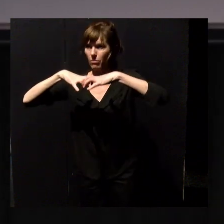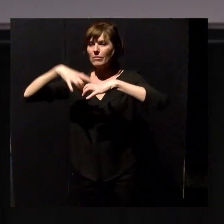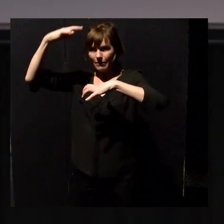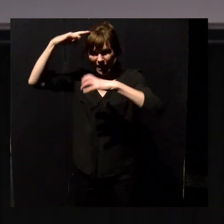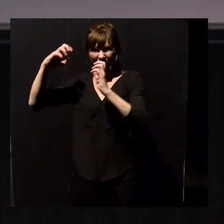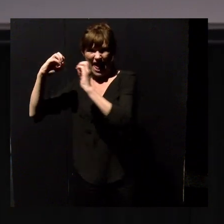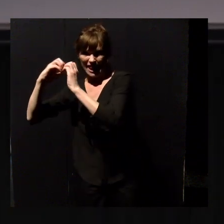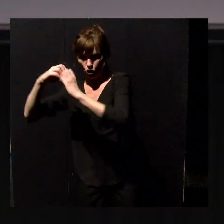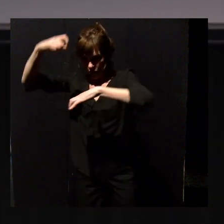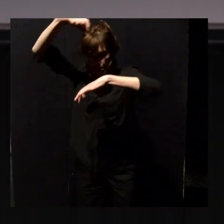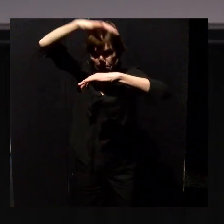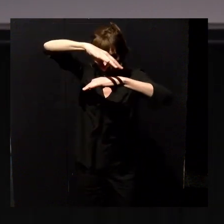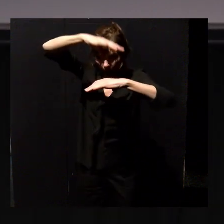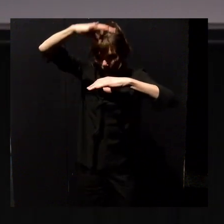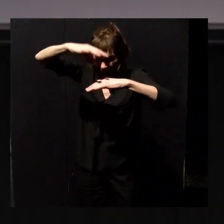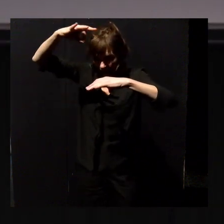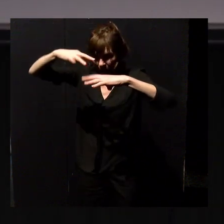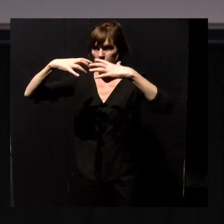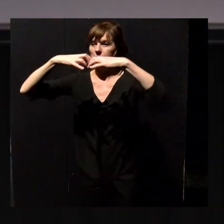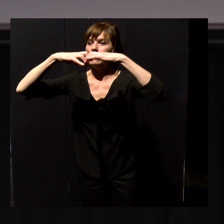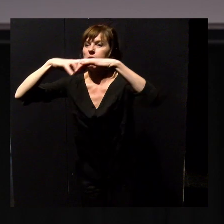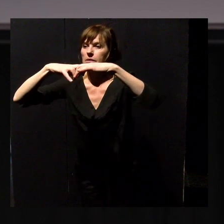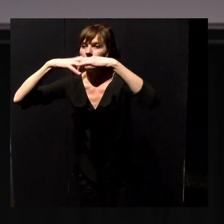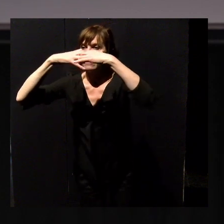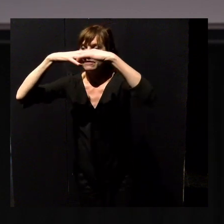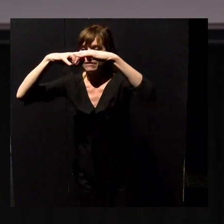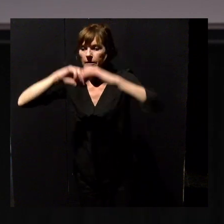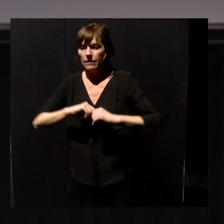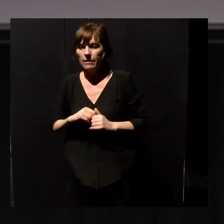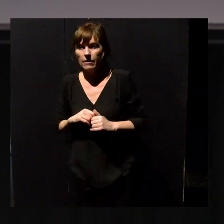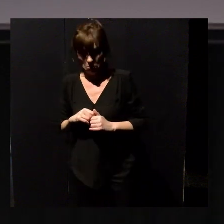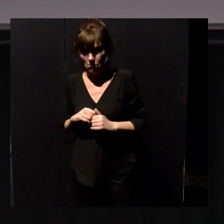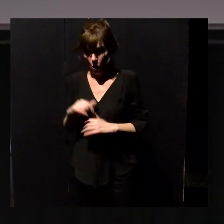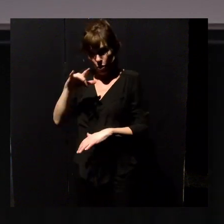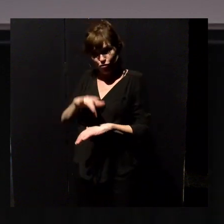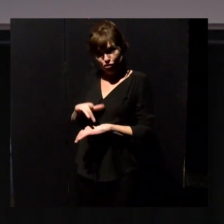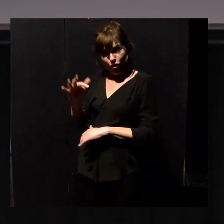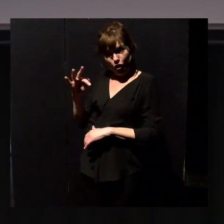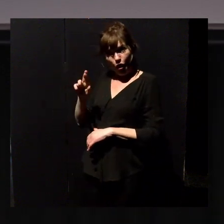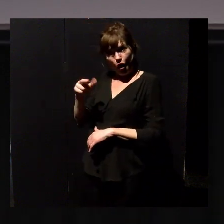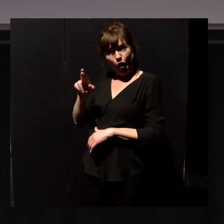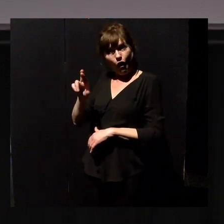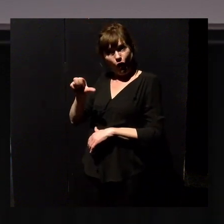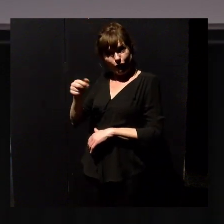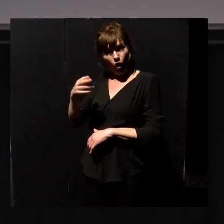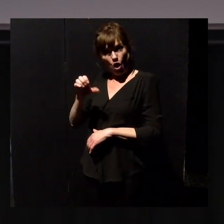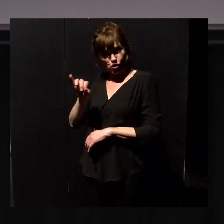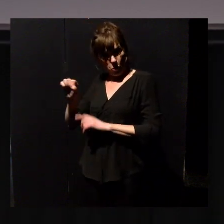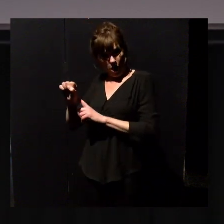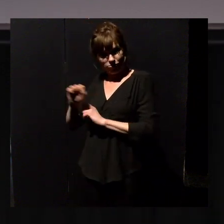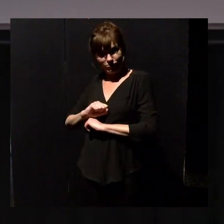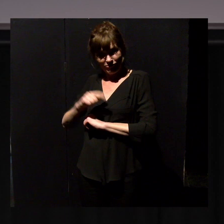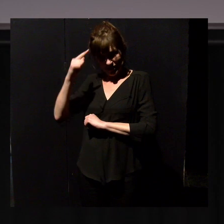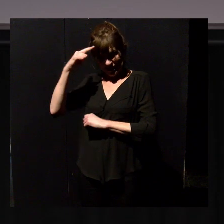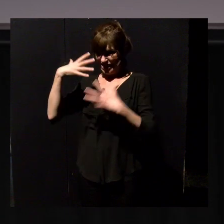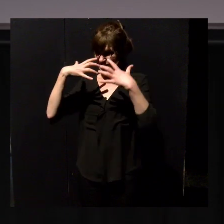la zone de départ des crises. Nous sommes au millimètre près. C'est ce que nous avons fait pour François. Nous avons mis des électrodes dans la tête et nous avons